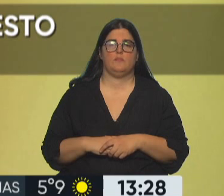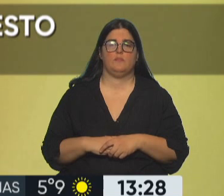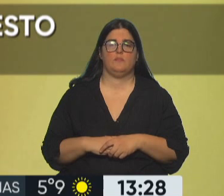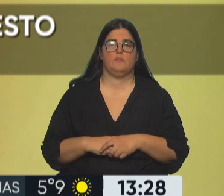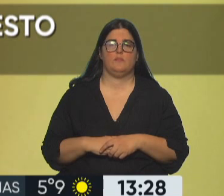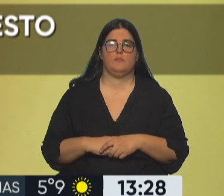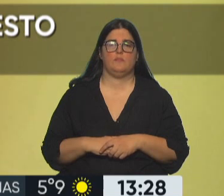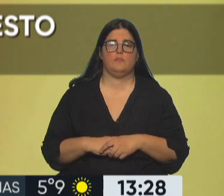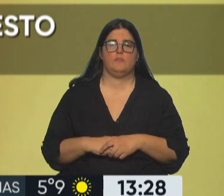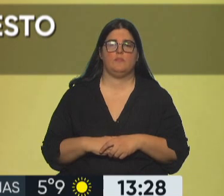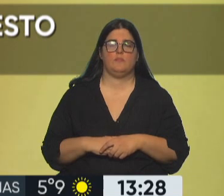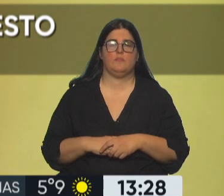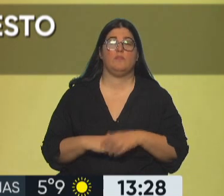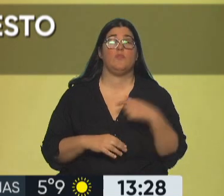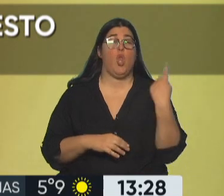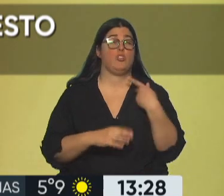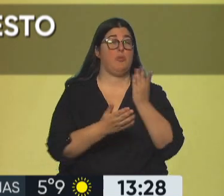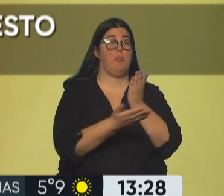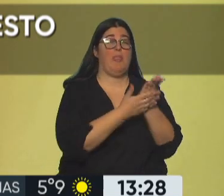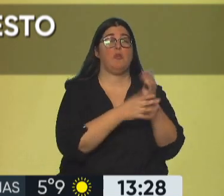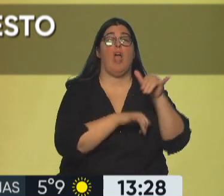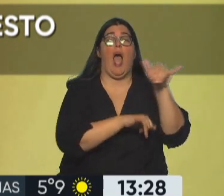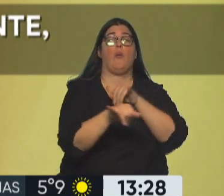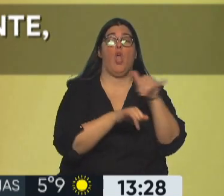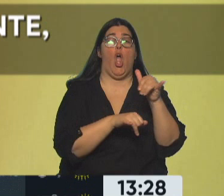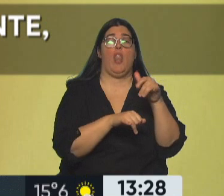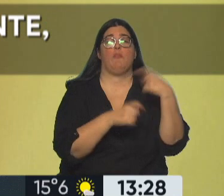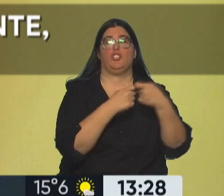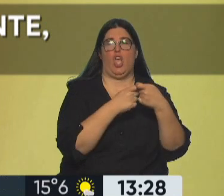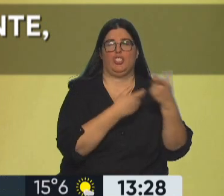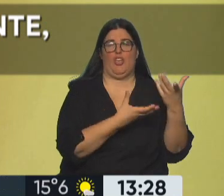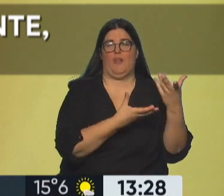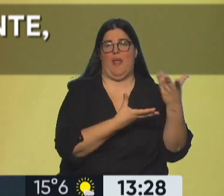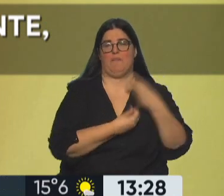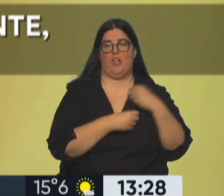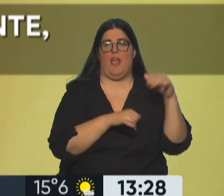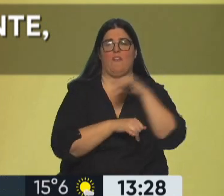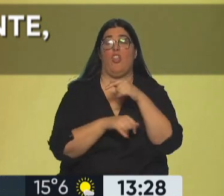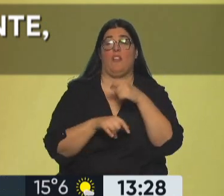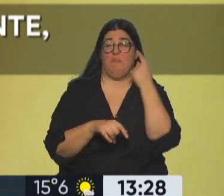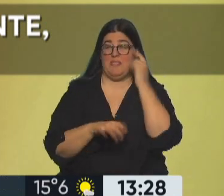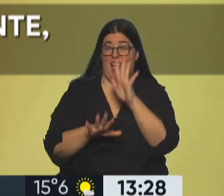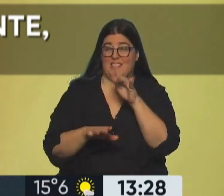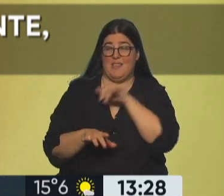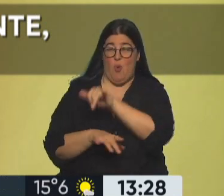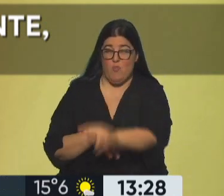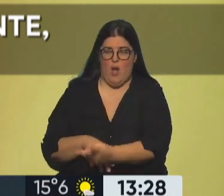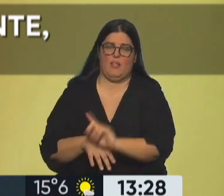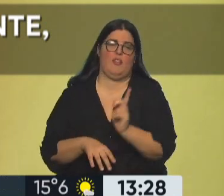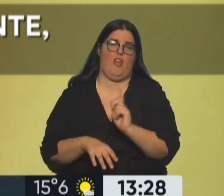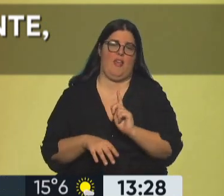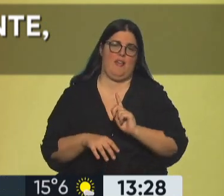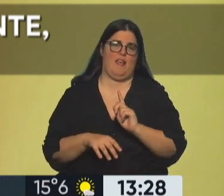щодо літаків, ми не це мали на увазі. Я скажу вам відверто. Ми мали на увазі зовсім інше, і